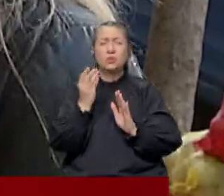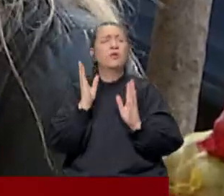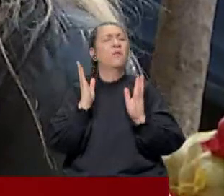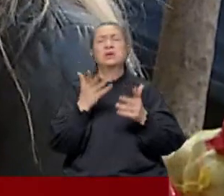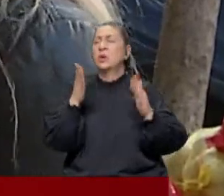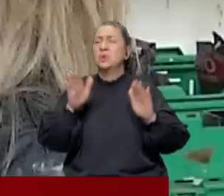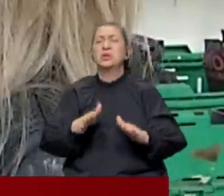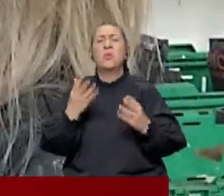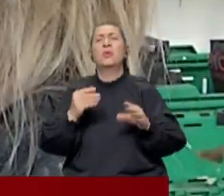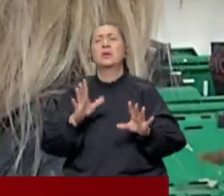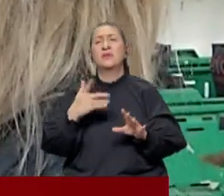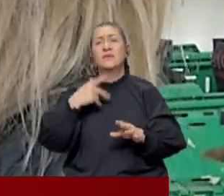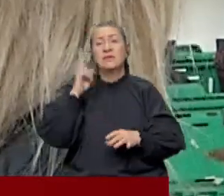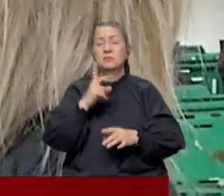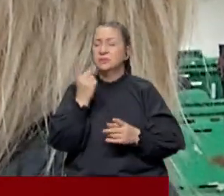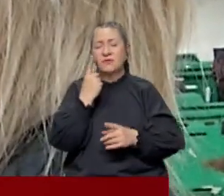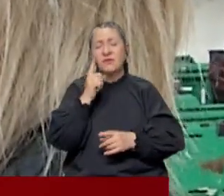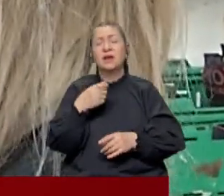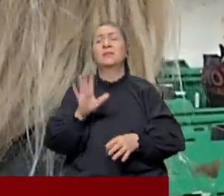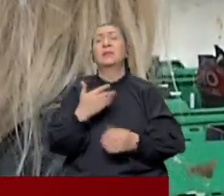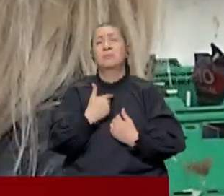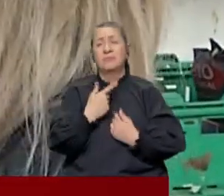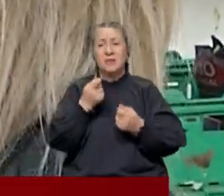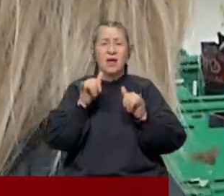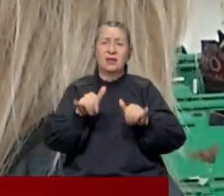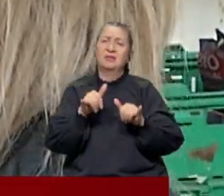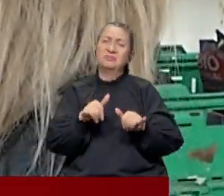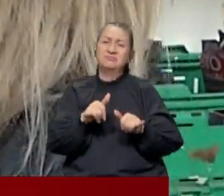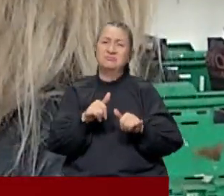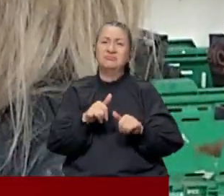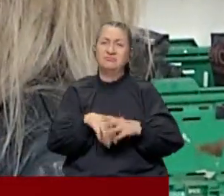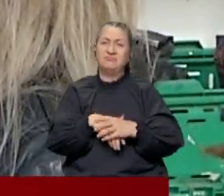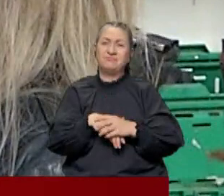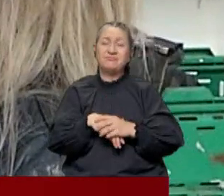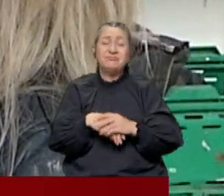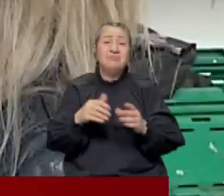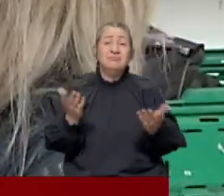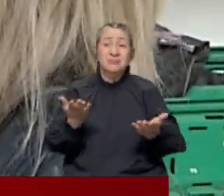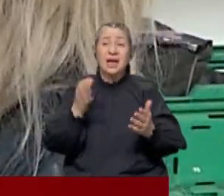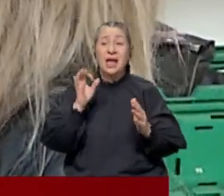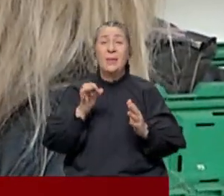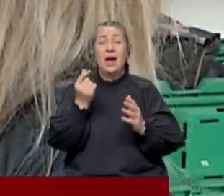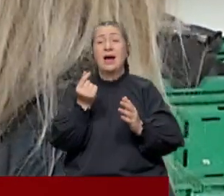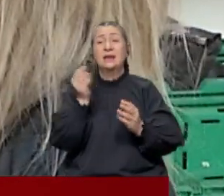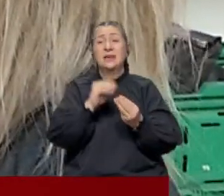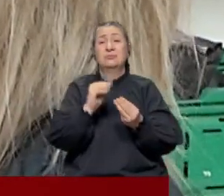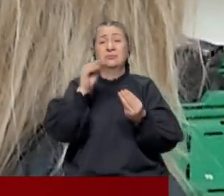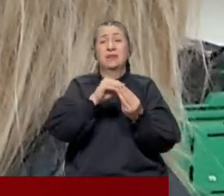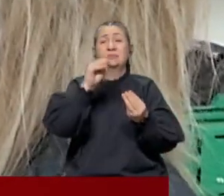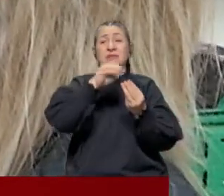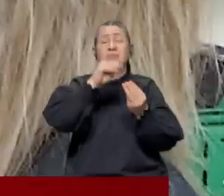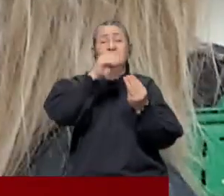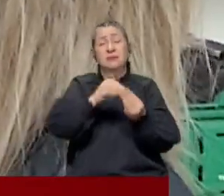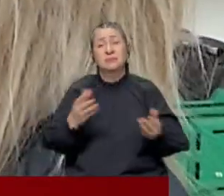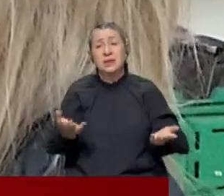fazla oynamıyor zaten. Vallahi ben bir şey fark etmedim. Aynı mı fiyatlar? Aynı yani. Nedense hep zam geliyor, zam üstüne, zam